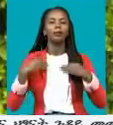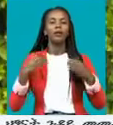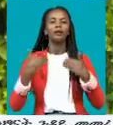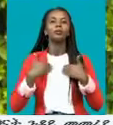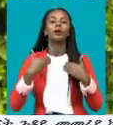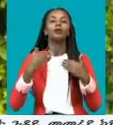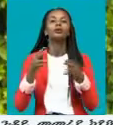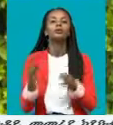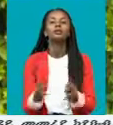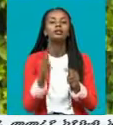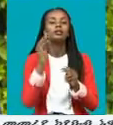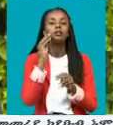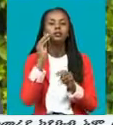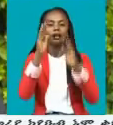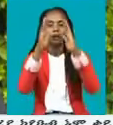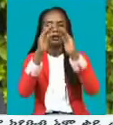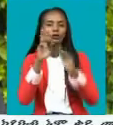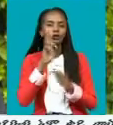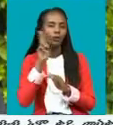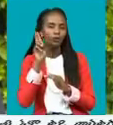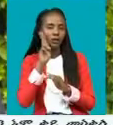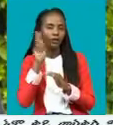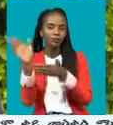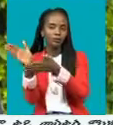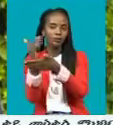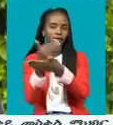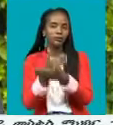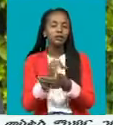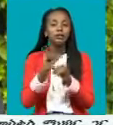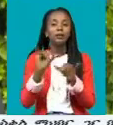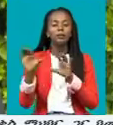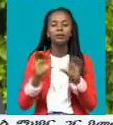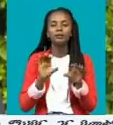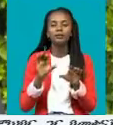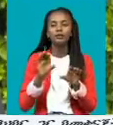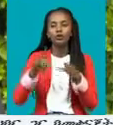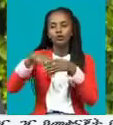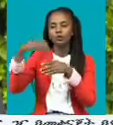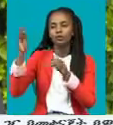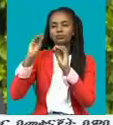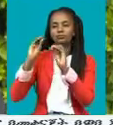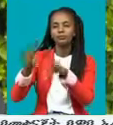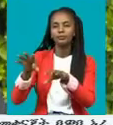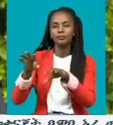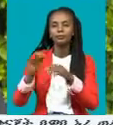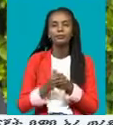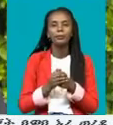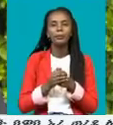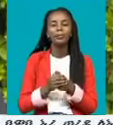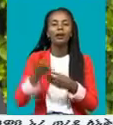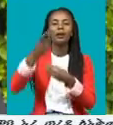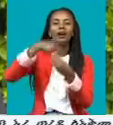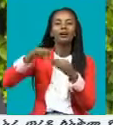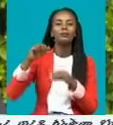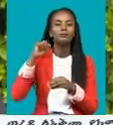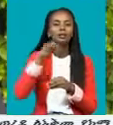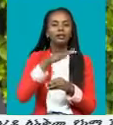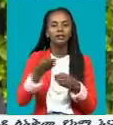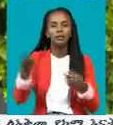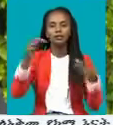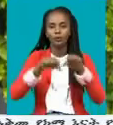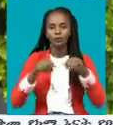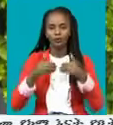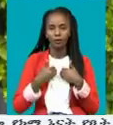መንገድ ከቤት ከሆቴሎች መሰብሰብ ነው። እንዲህ በማድረግ በውጭ የሚጣሉ ለአካባቢ ብክለት አስተዋጽኦ